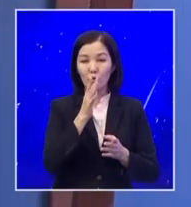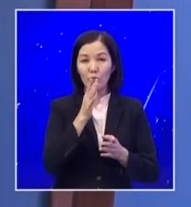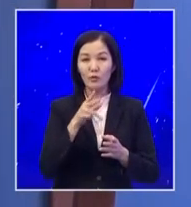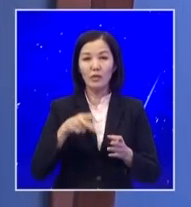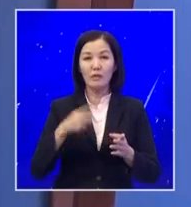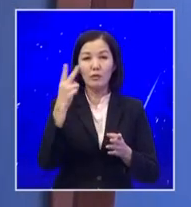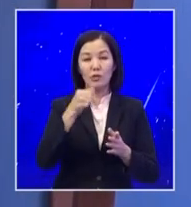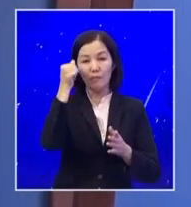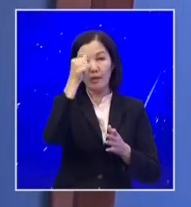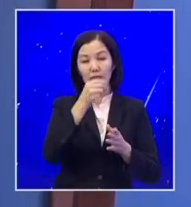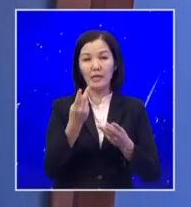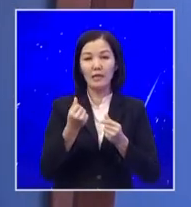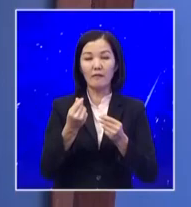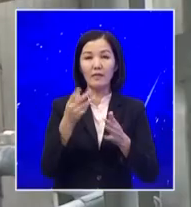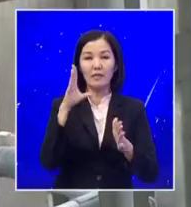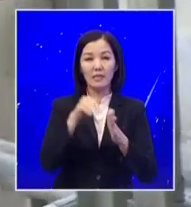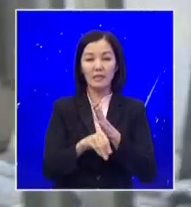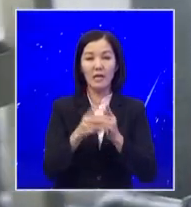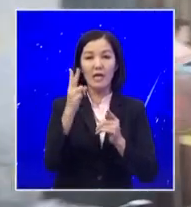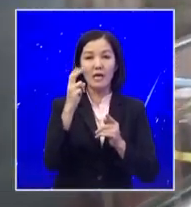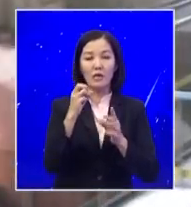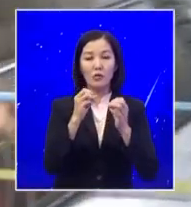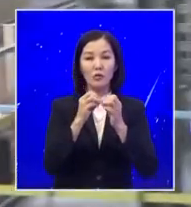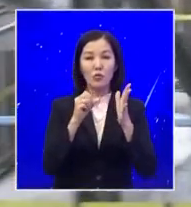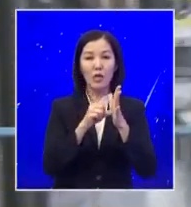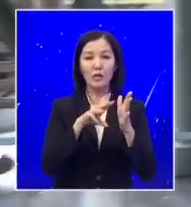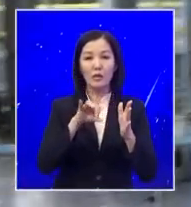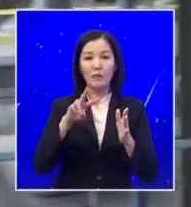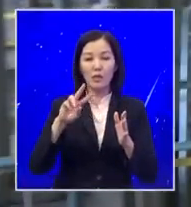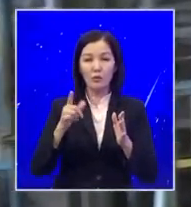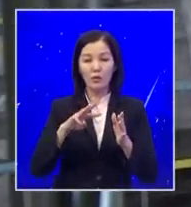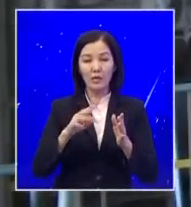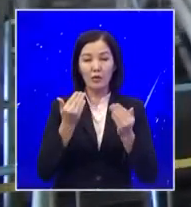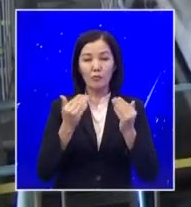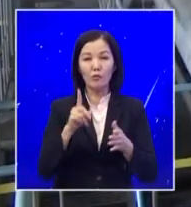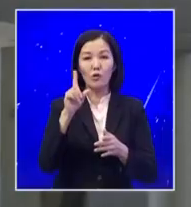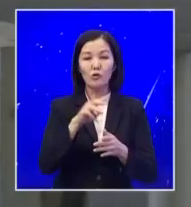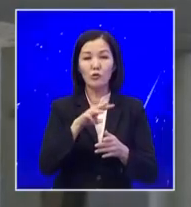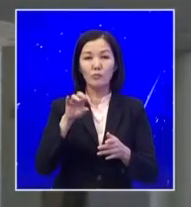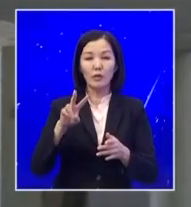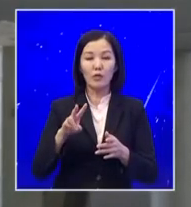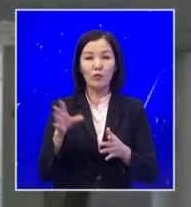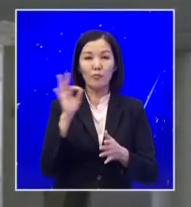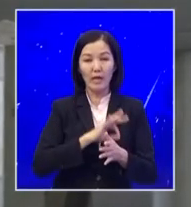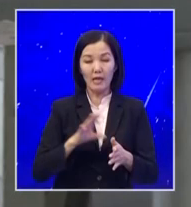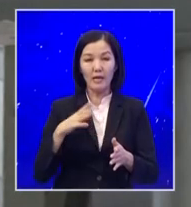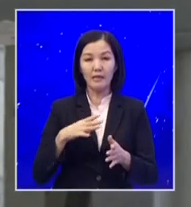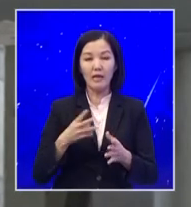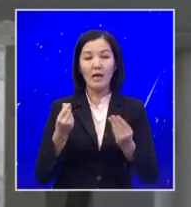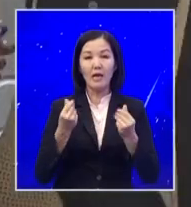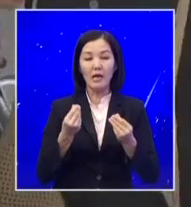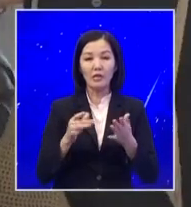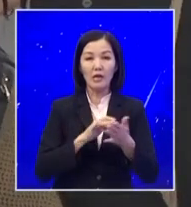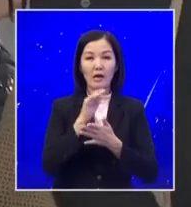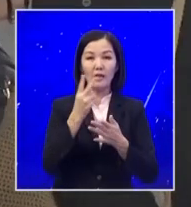жылға қарастырылған инвестиция көлемі 216 миллион тенге. Бүгінде оның 100 миллионнан астамы игерілді. Қаржыға